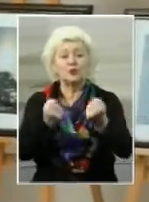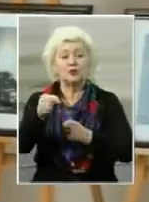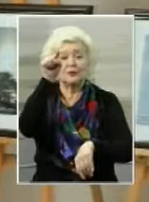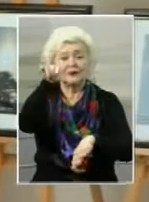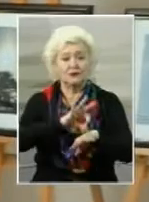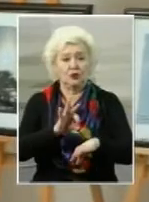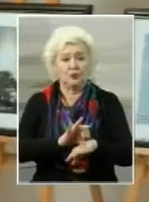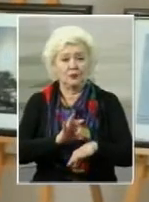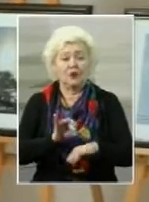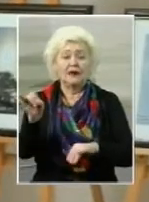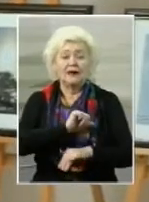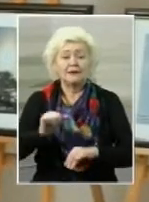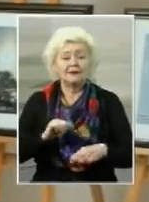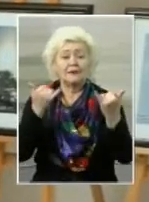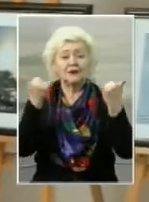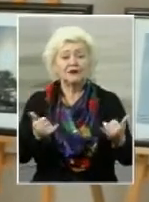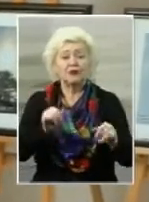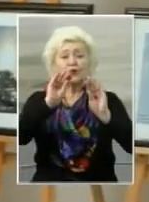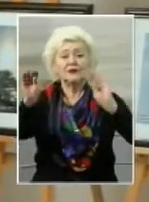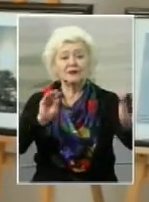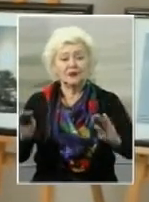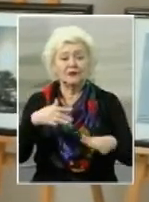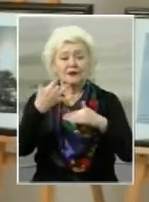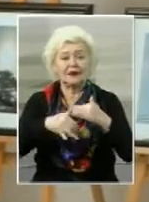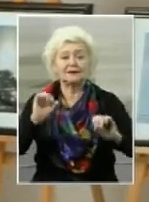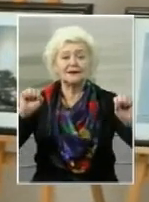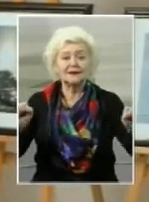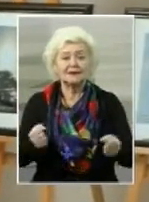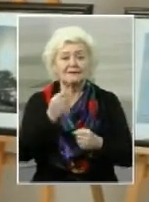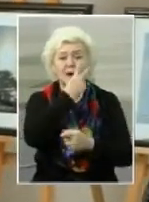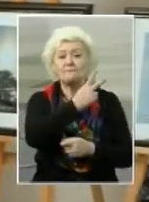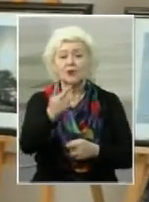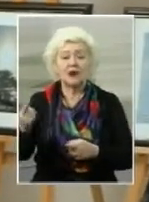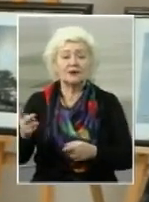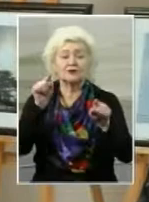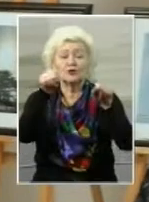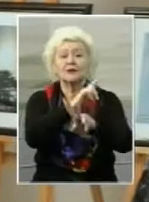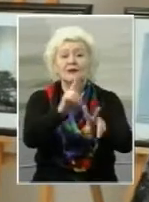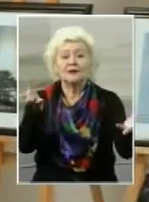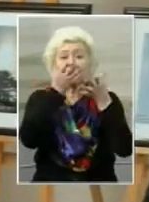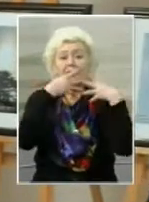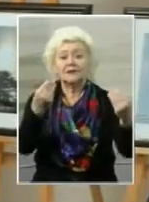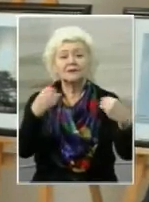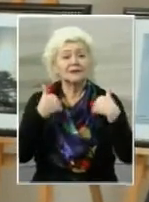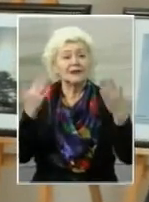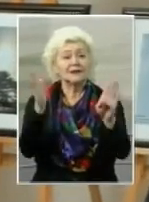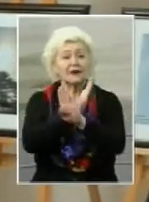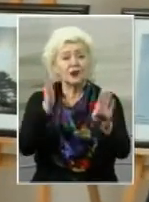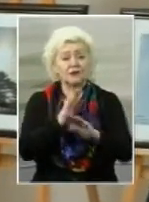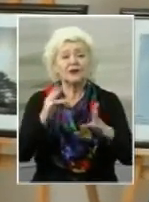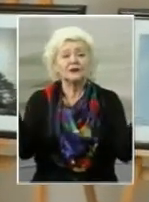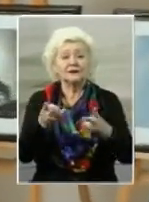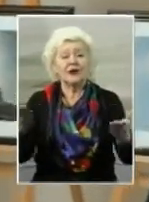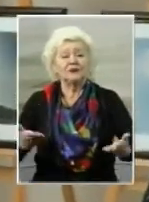цією хворобою. І саме сьогоднішня виставка серед зими показує те, яка гарна наша природа, що